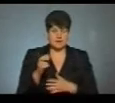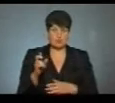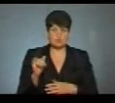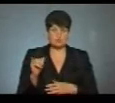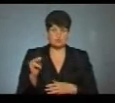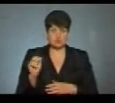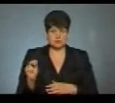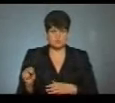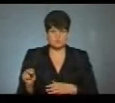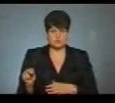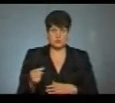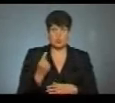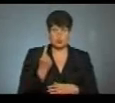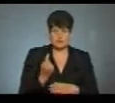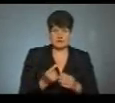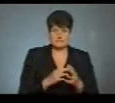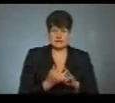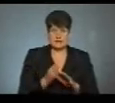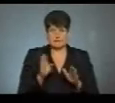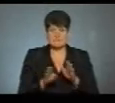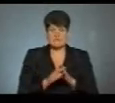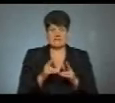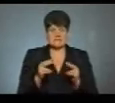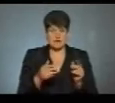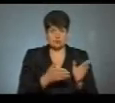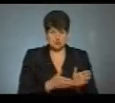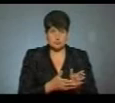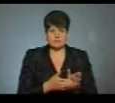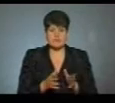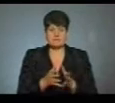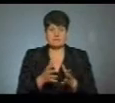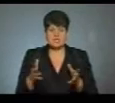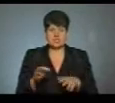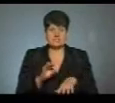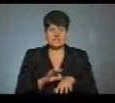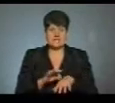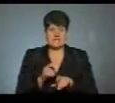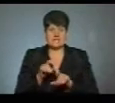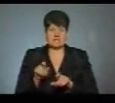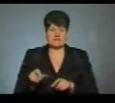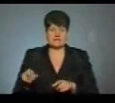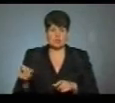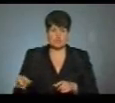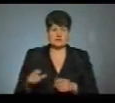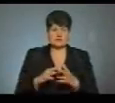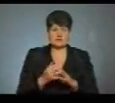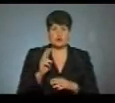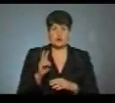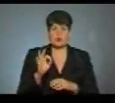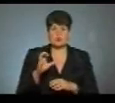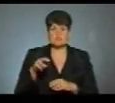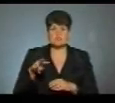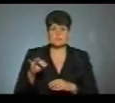Буджичі. Один у селі Підзамочок. Більшість інфікованих у селах Космирин –